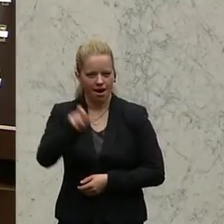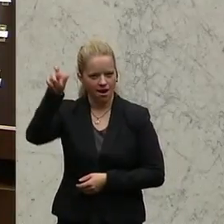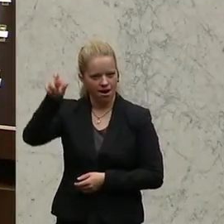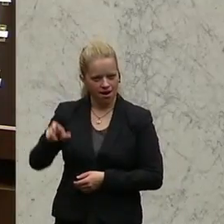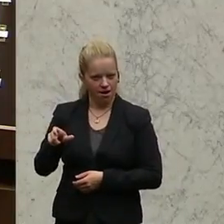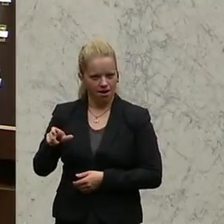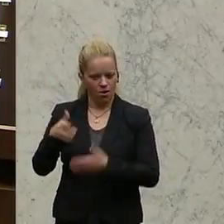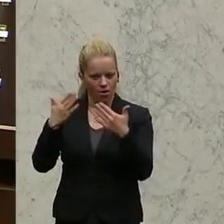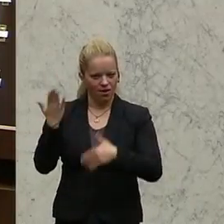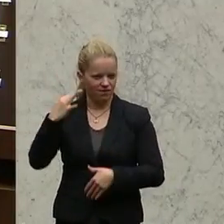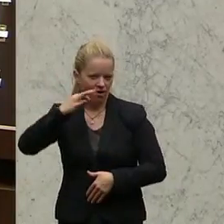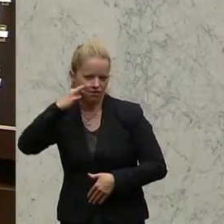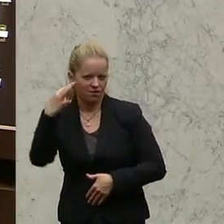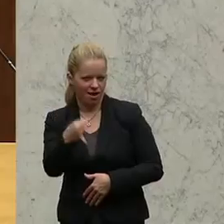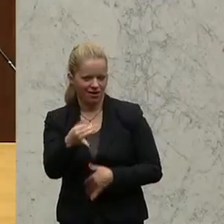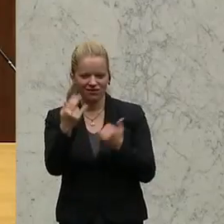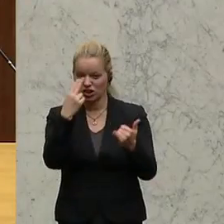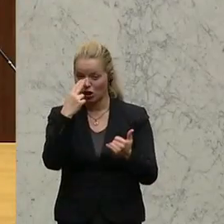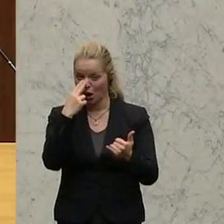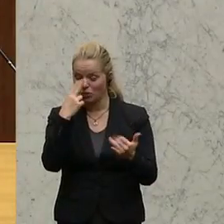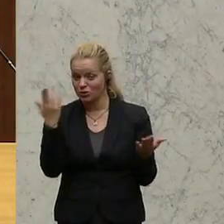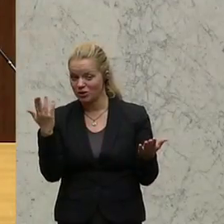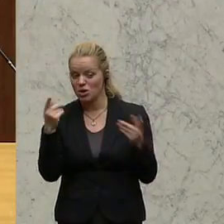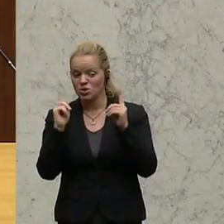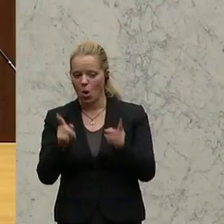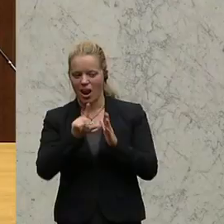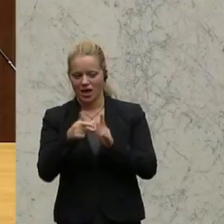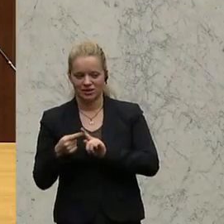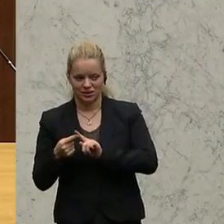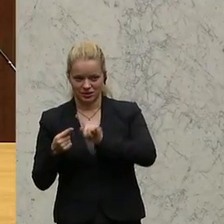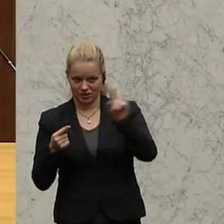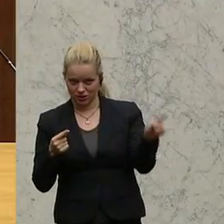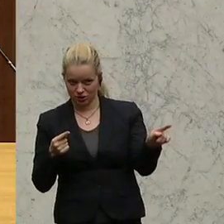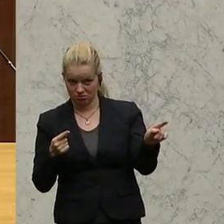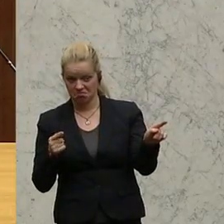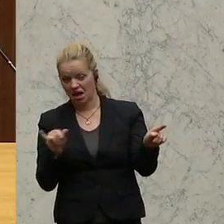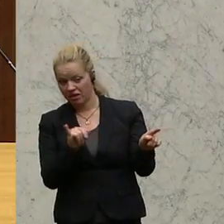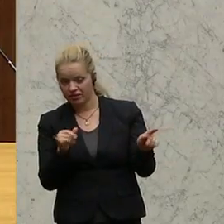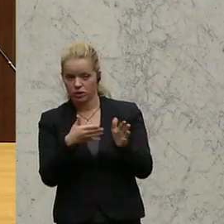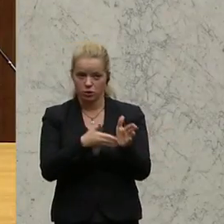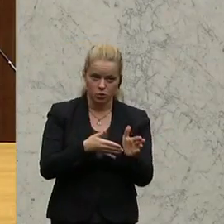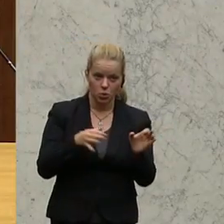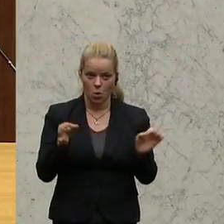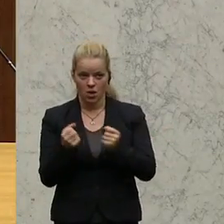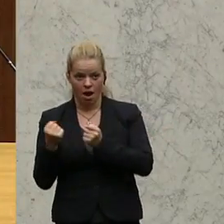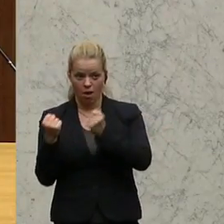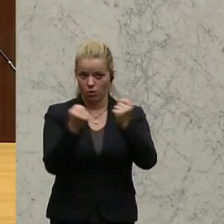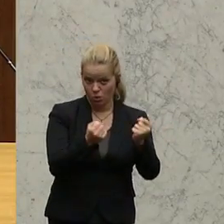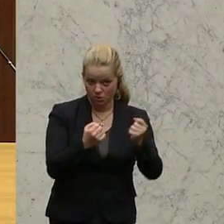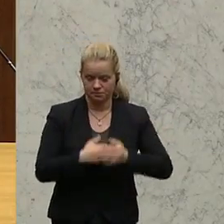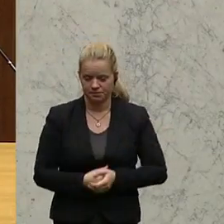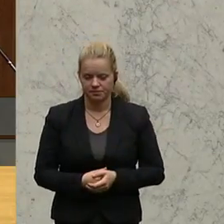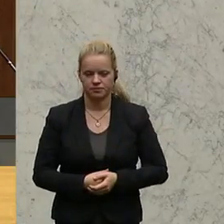Frage gestellt, von wegen fährt man nach Linz mit dem Zug oder dem Auto. Wenn es nach